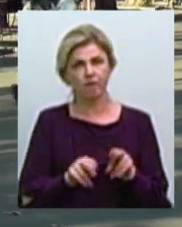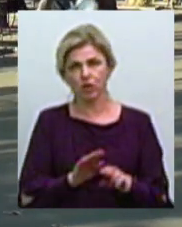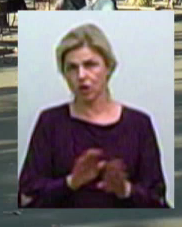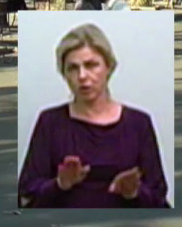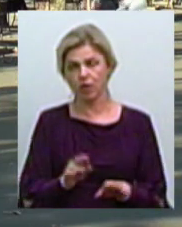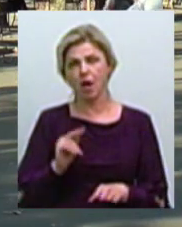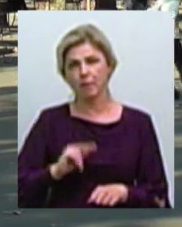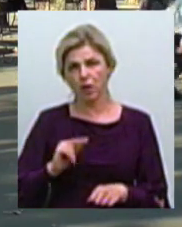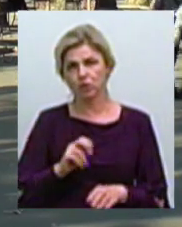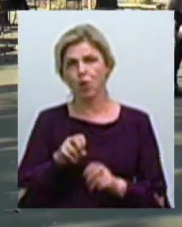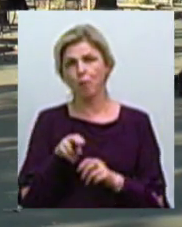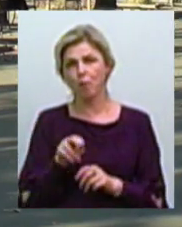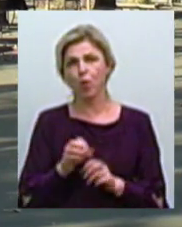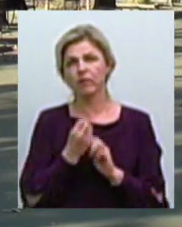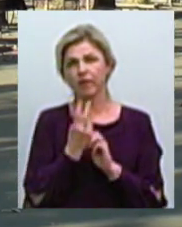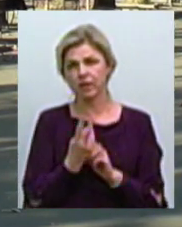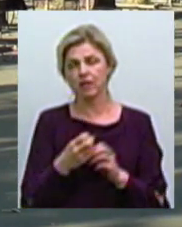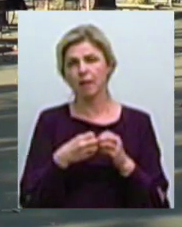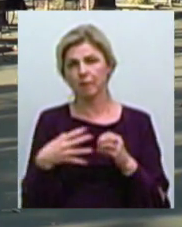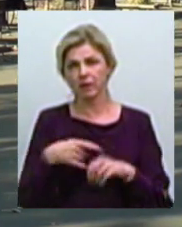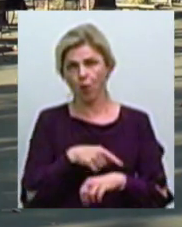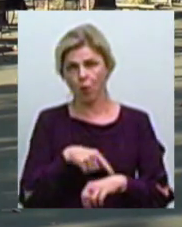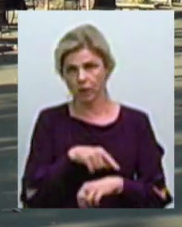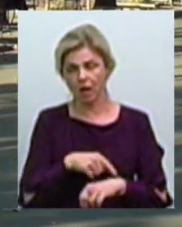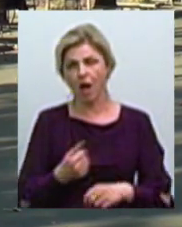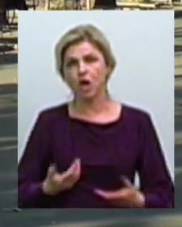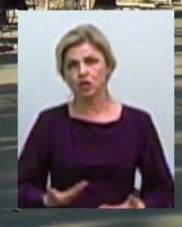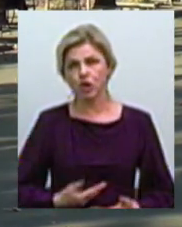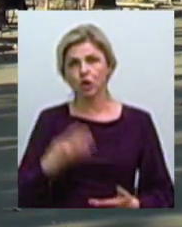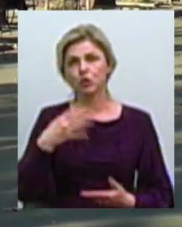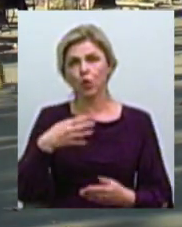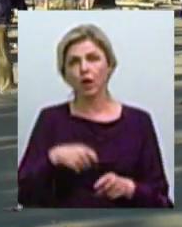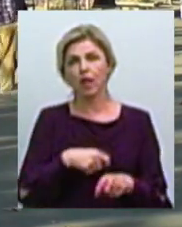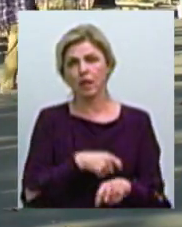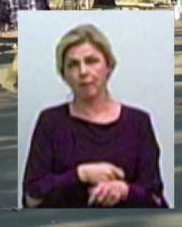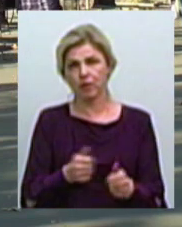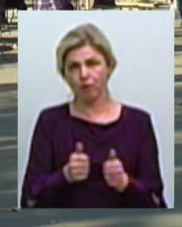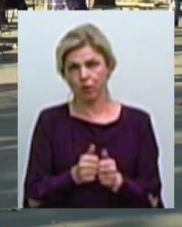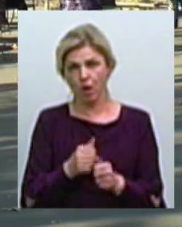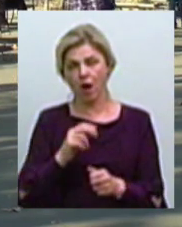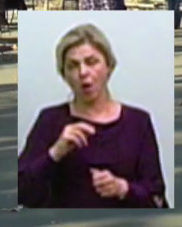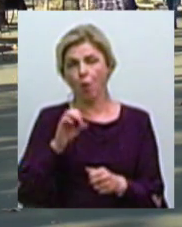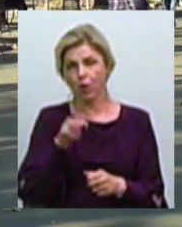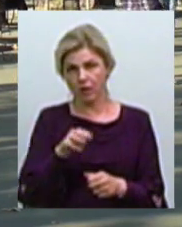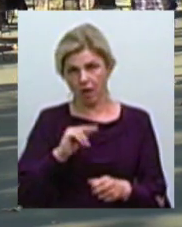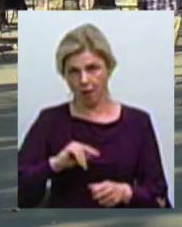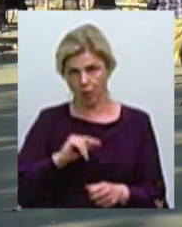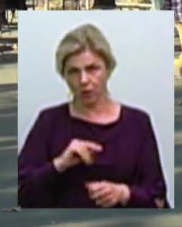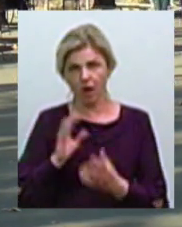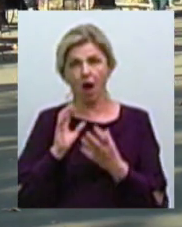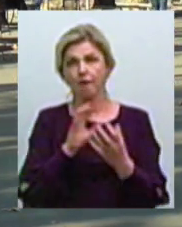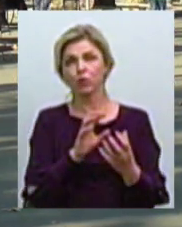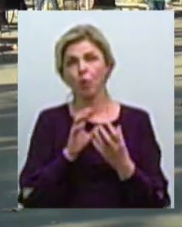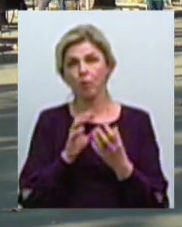Працюєш там по 12-15 годин. А жила в 40 кілометрах від роботи. Нас автобус возив, а коли